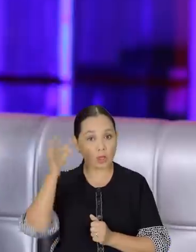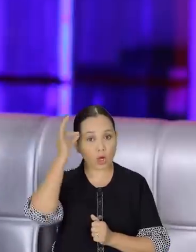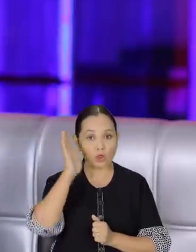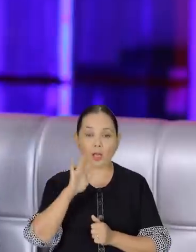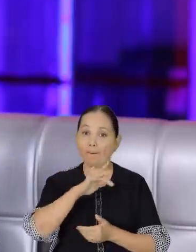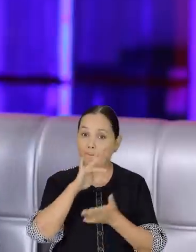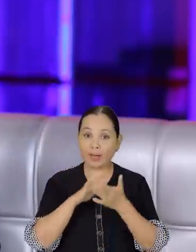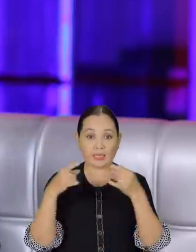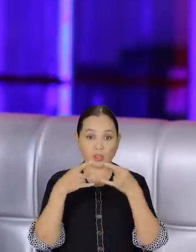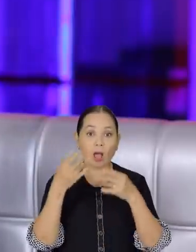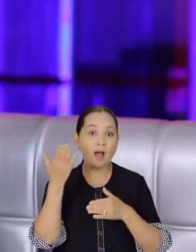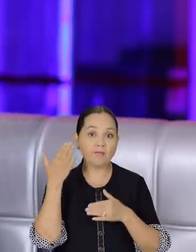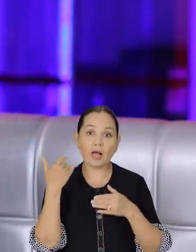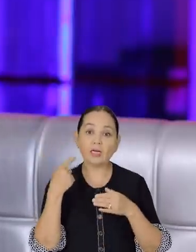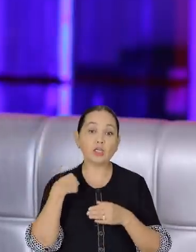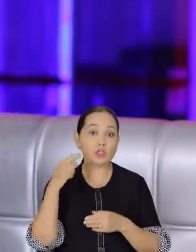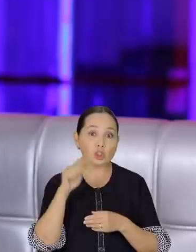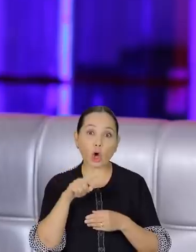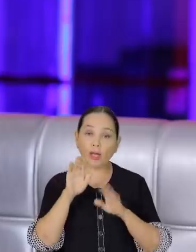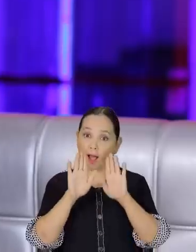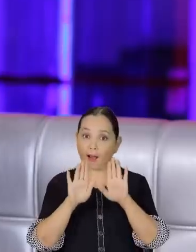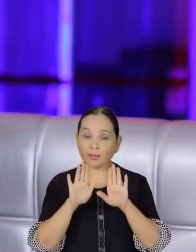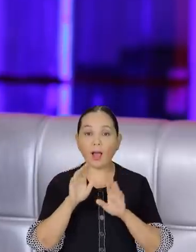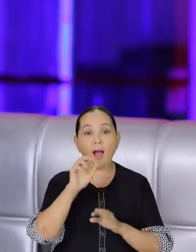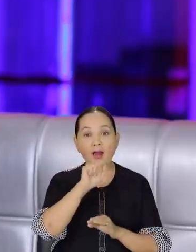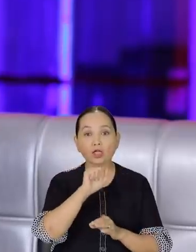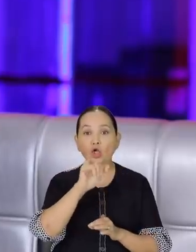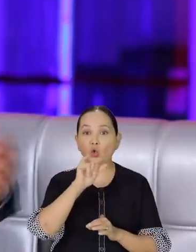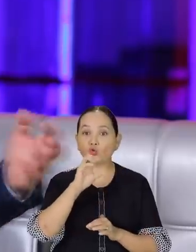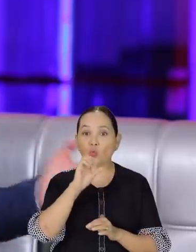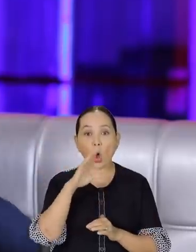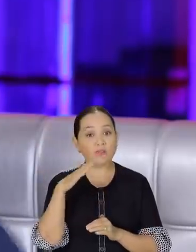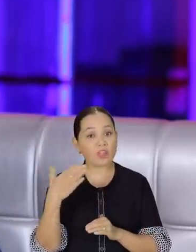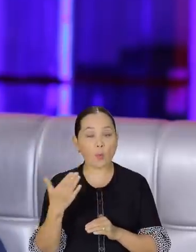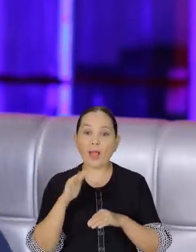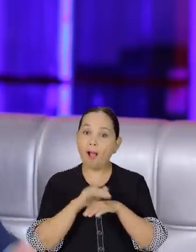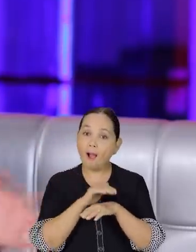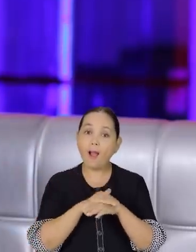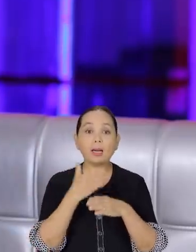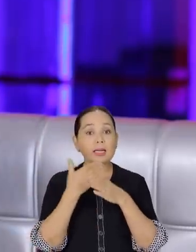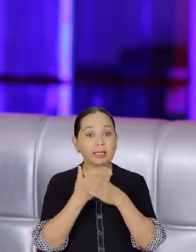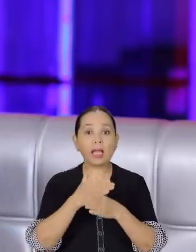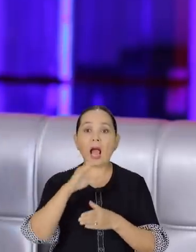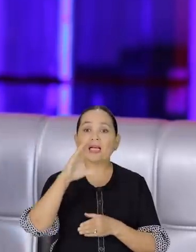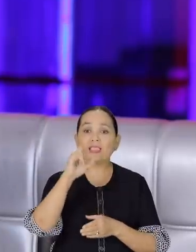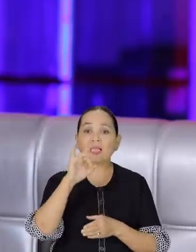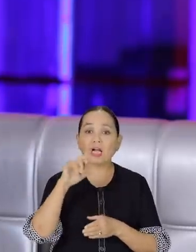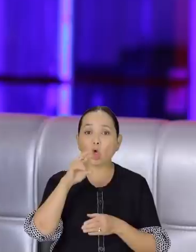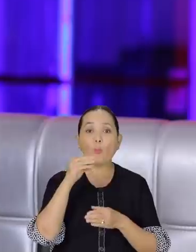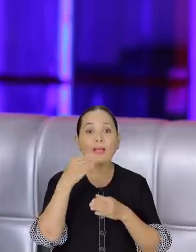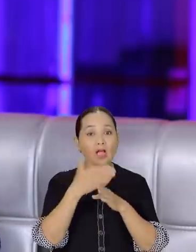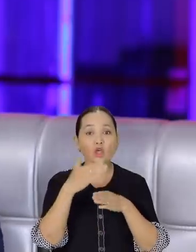Yodingizda bo'lsa, markaziy studiyaning avvalgi sonlarida Alisher Usmonov tomonidan qilingan xayriyalar, Sardobaga ajratilgan